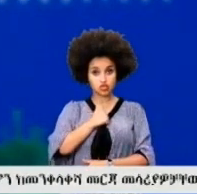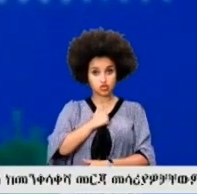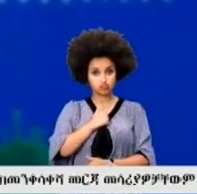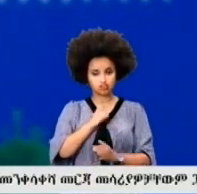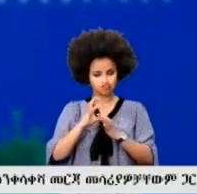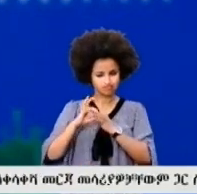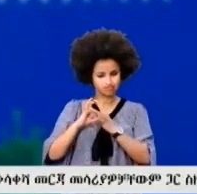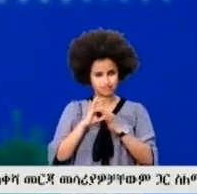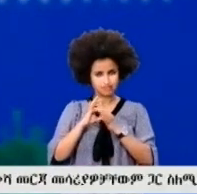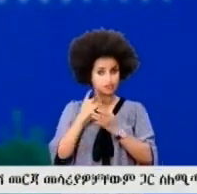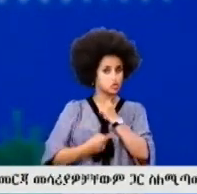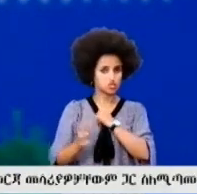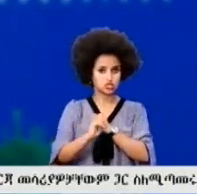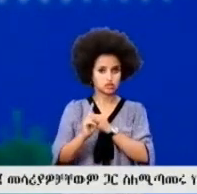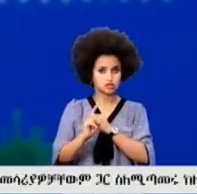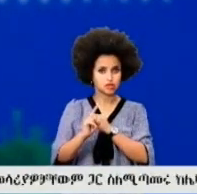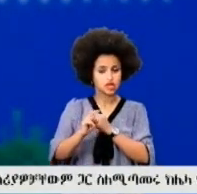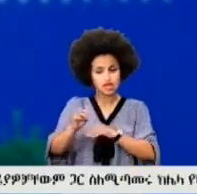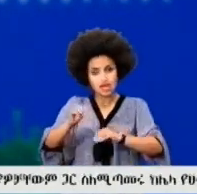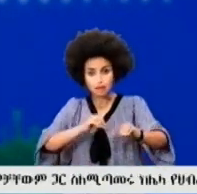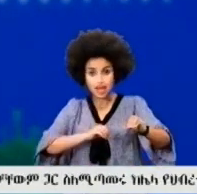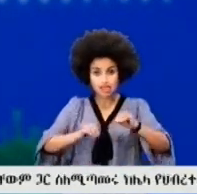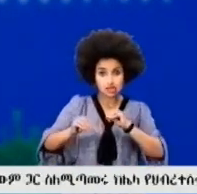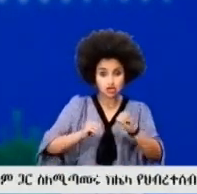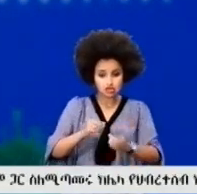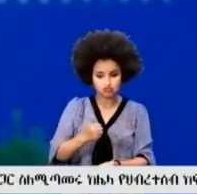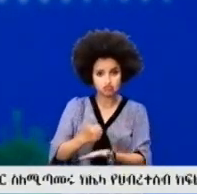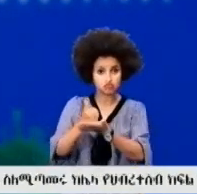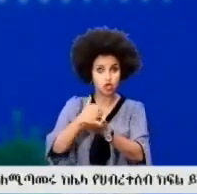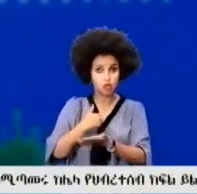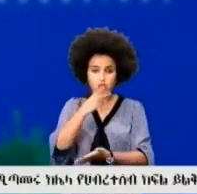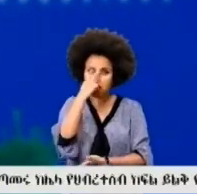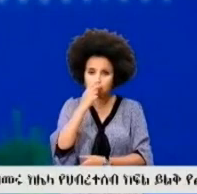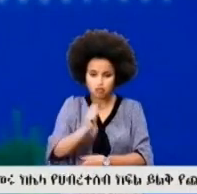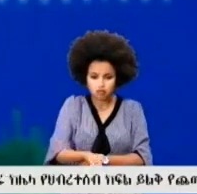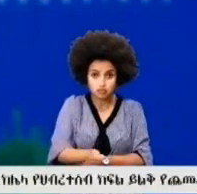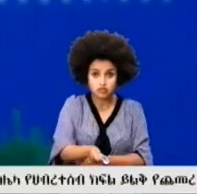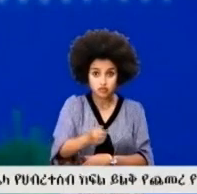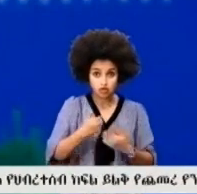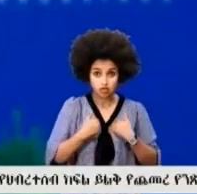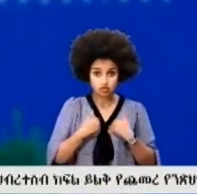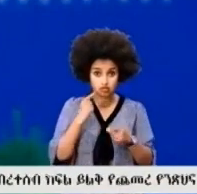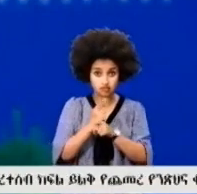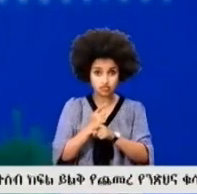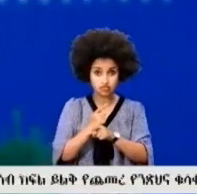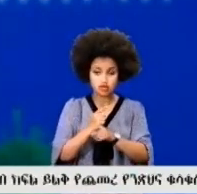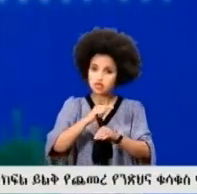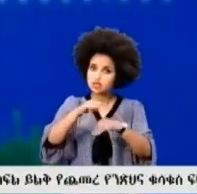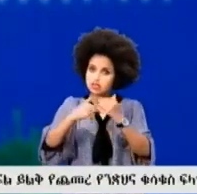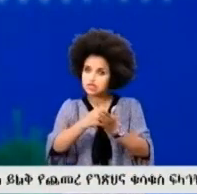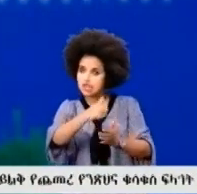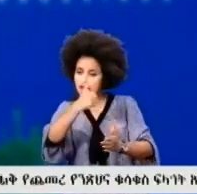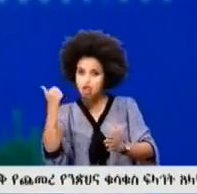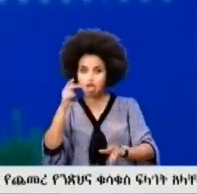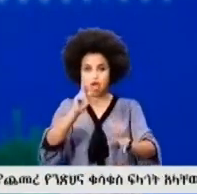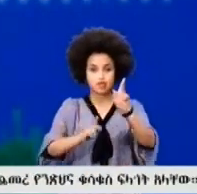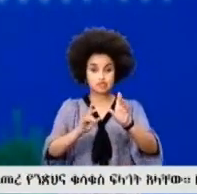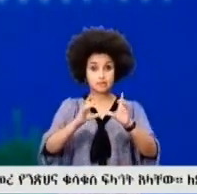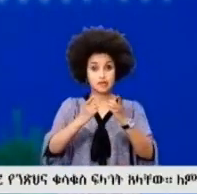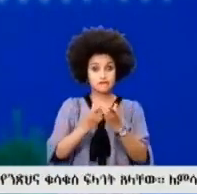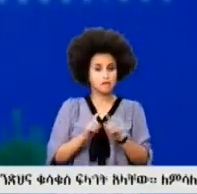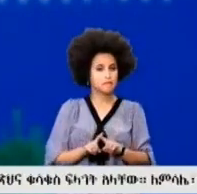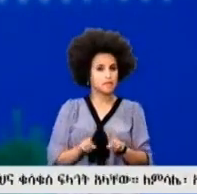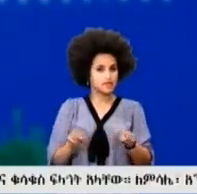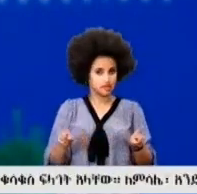ከራሳቸው ጋር ብቻ ሳይሆን ከመንቀሳቀሻ መርጃ መሳሪያዎቻቸው ጋርም ስለሚጣመሩ ከሌላ የህብረተሰብ